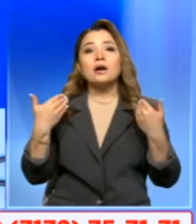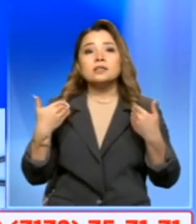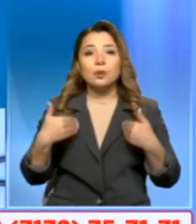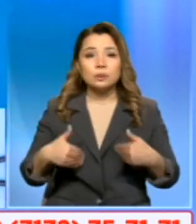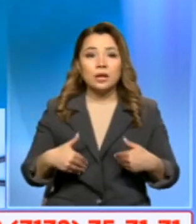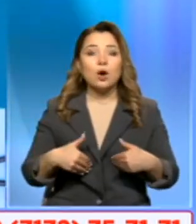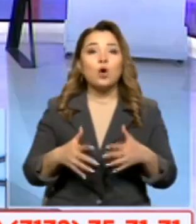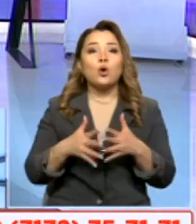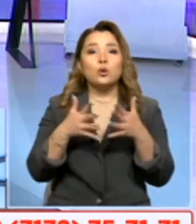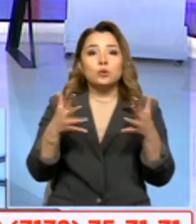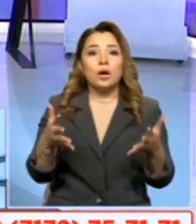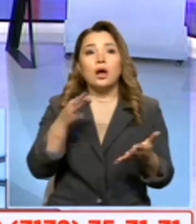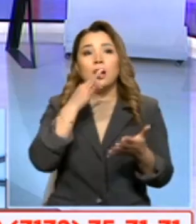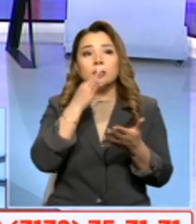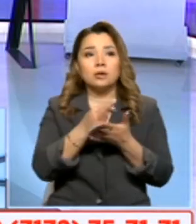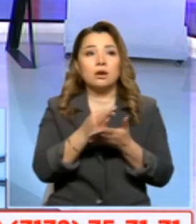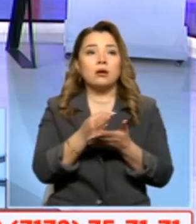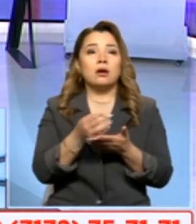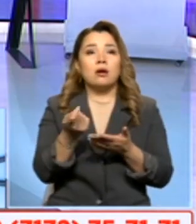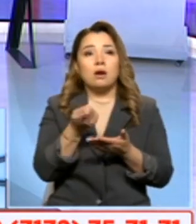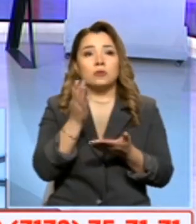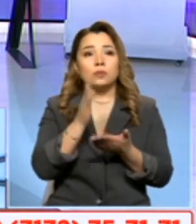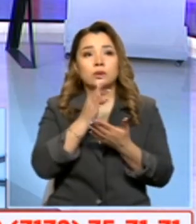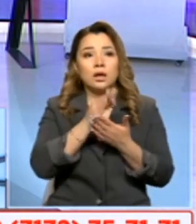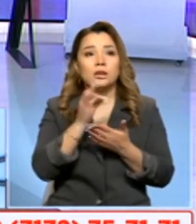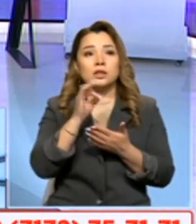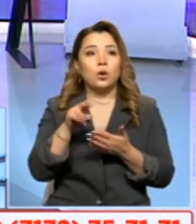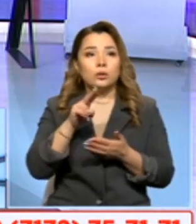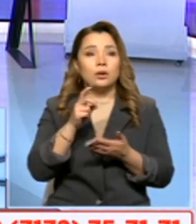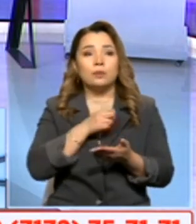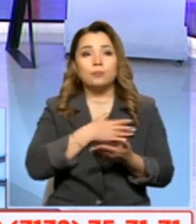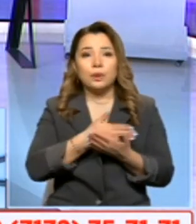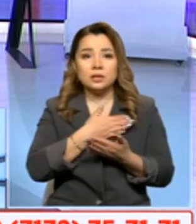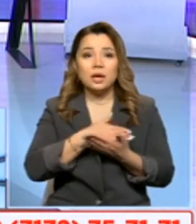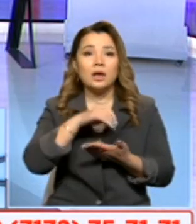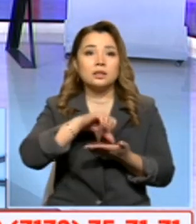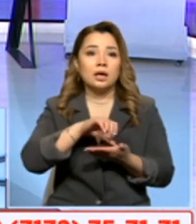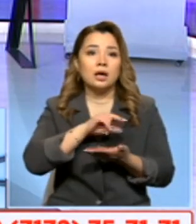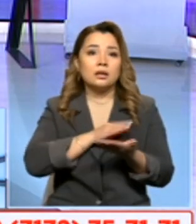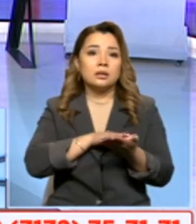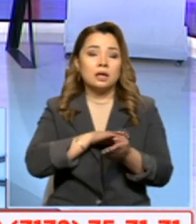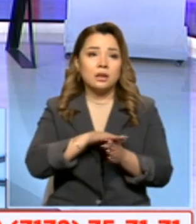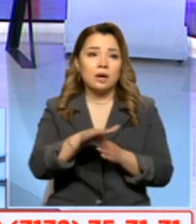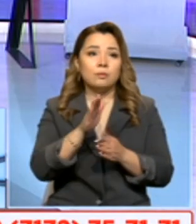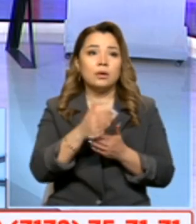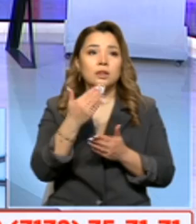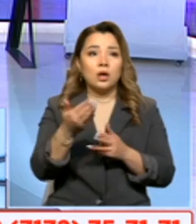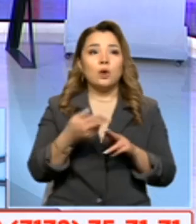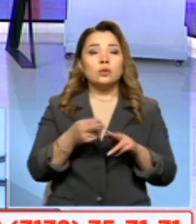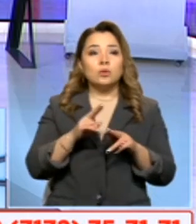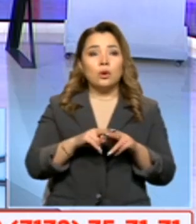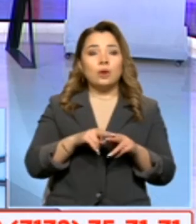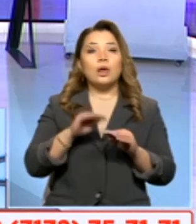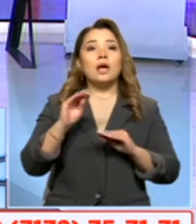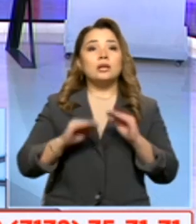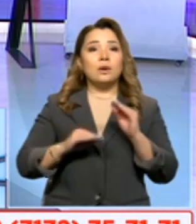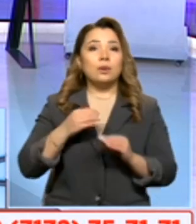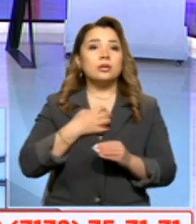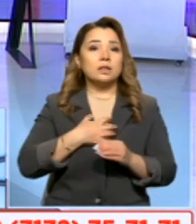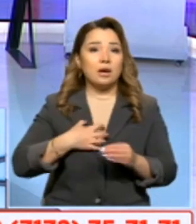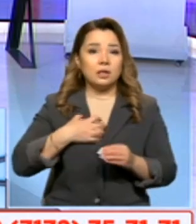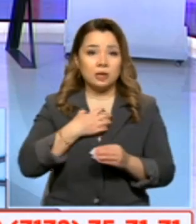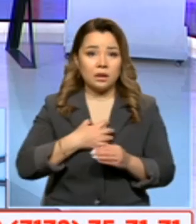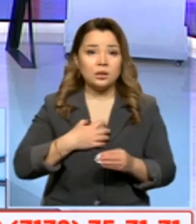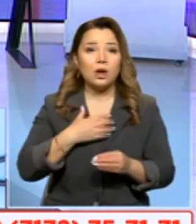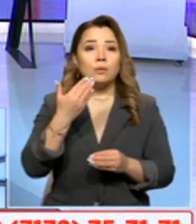ағзамызда үлкен, өзі аз болса да, бірақ өте бір белсенді қызмет атқарады. Қызмет атқарады, өте белсенді элемент. Сол үшін